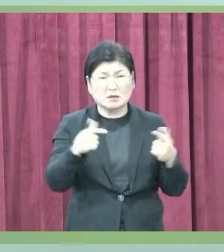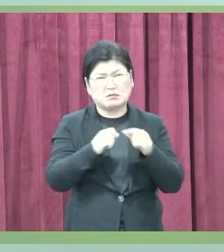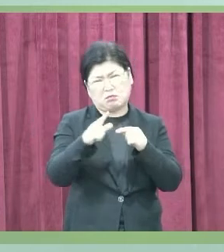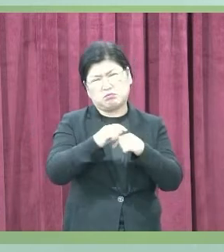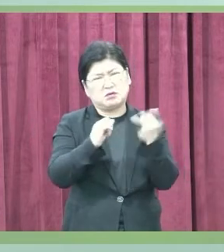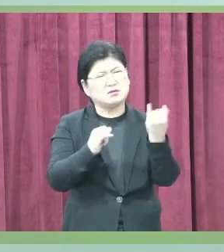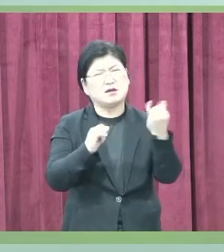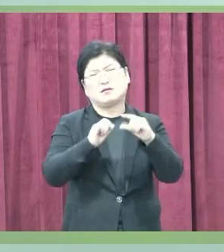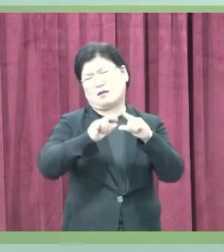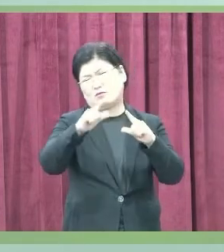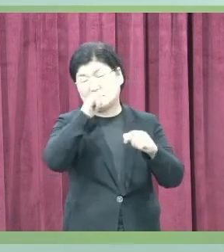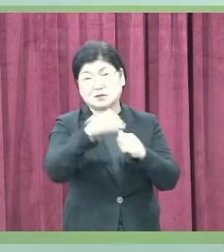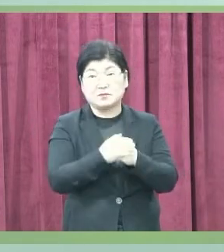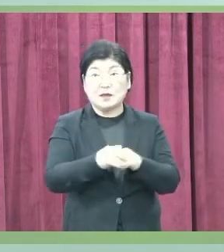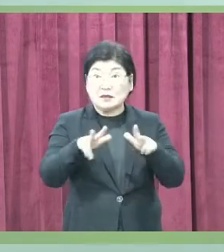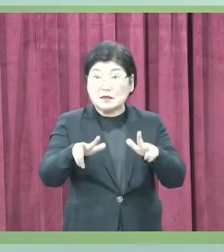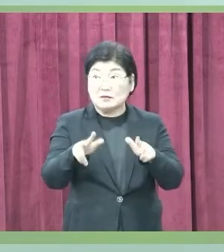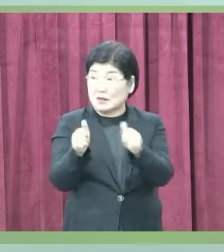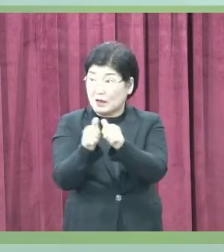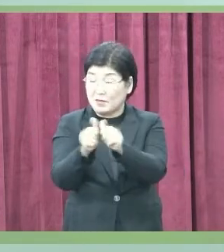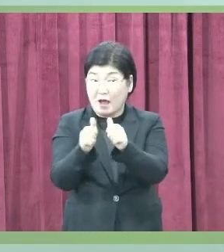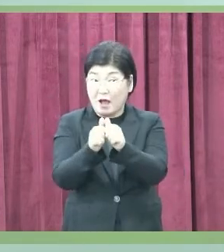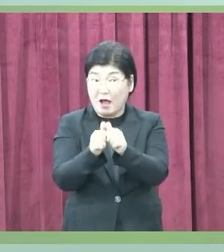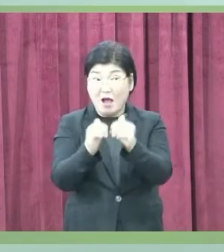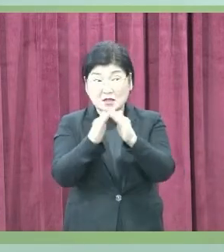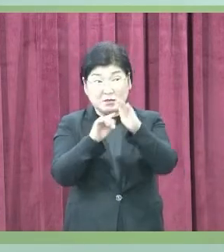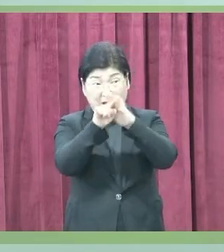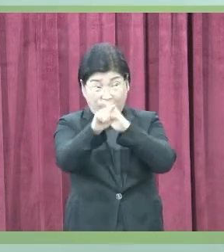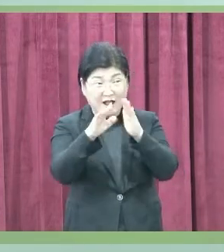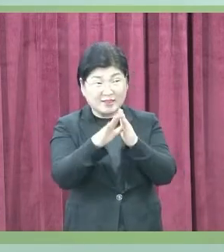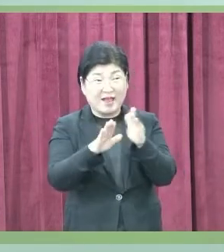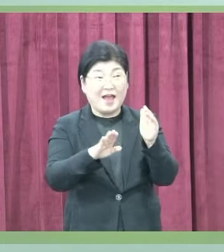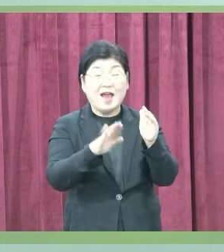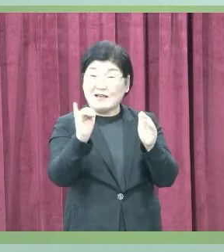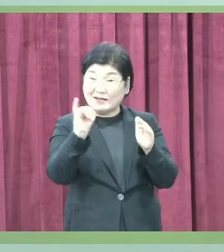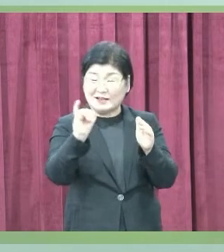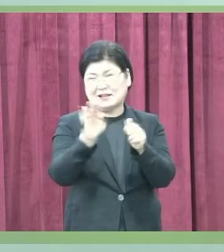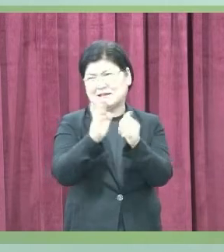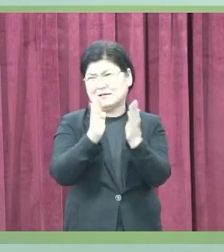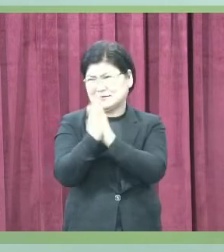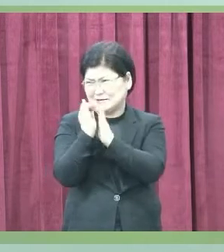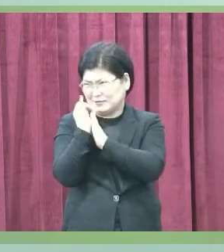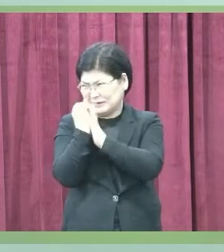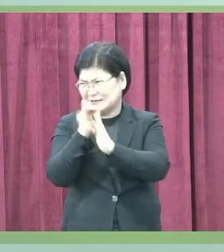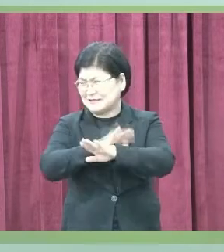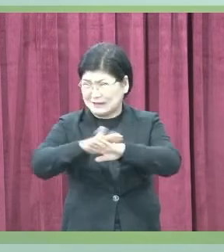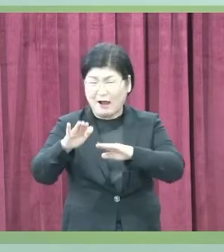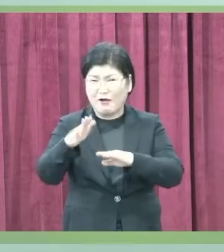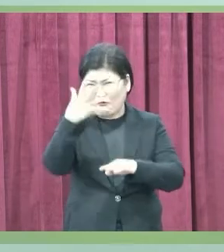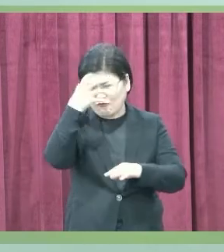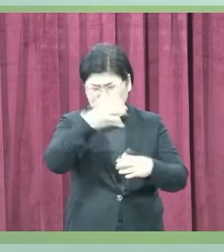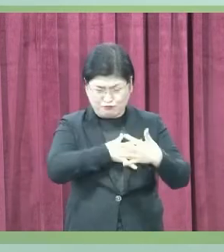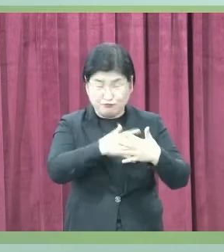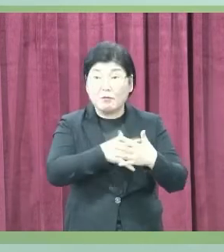높아요. 그러니까 여기 계신 남성분들은 집에 가면 여성분들한테 잘해주세요. 일단은 여자가 우울, 불안이 진짜예요.